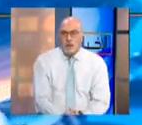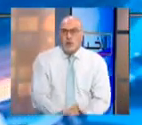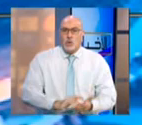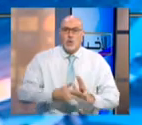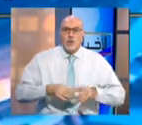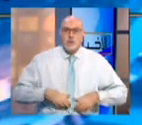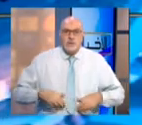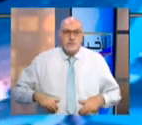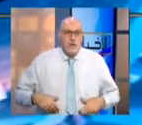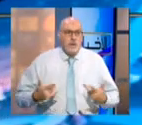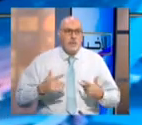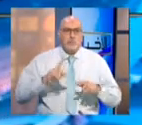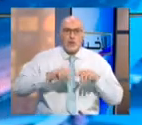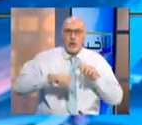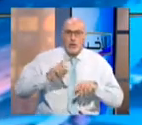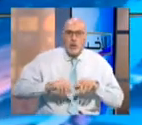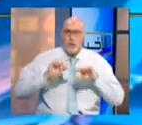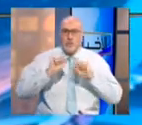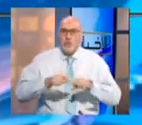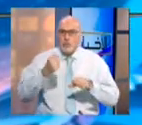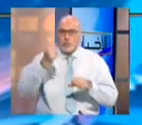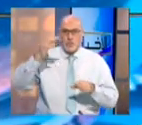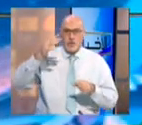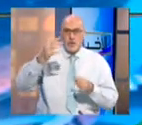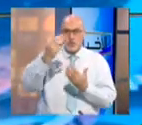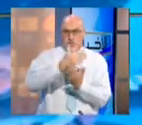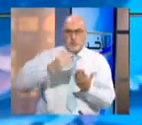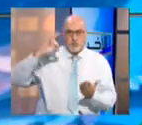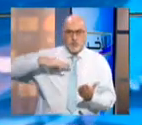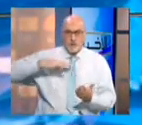بلدية من حيث الإمكانات ومصادر الدخل.